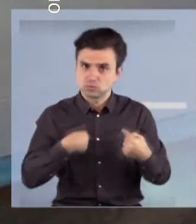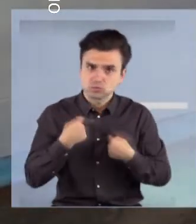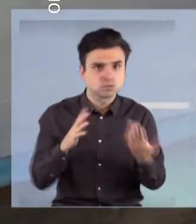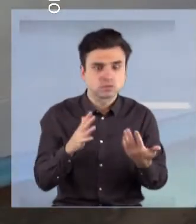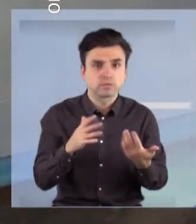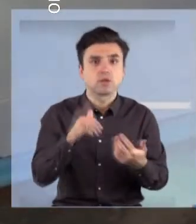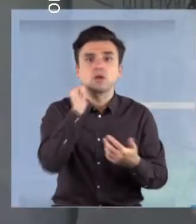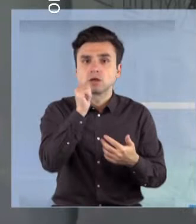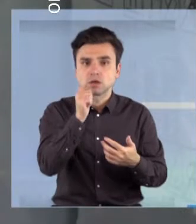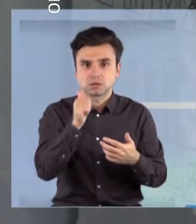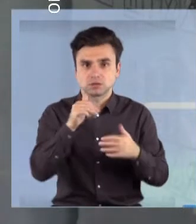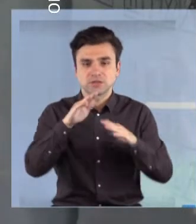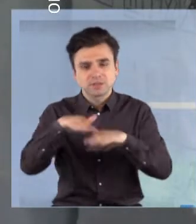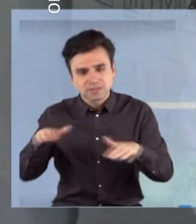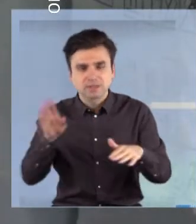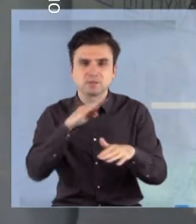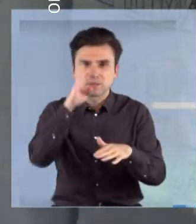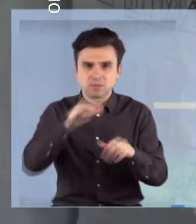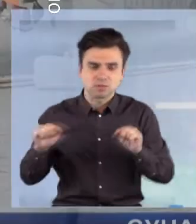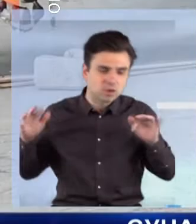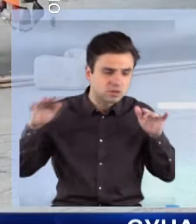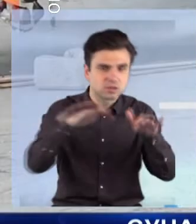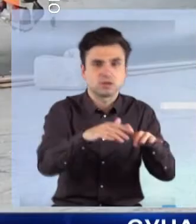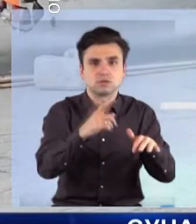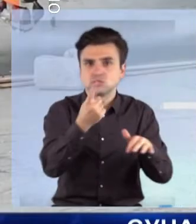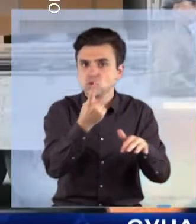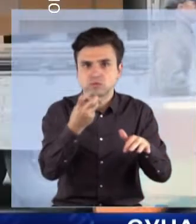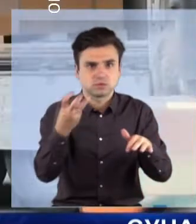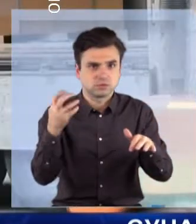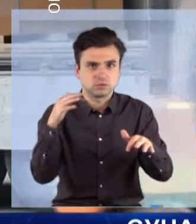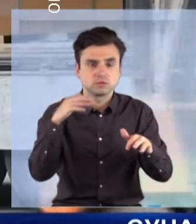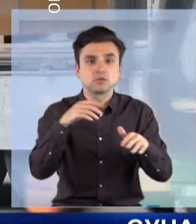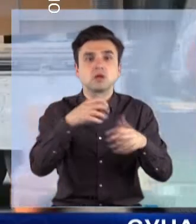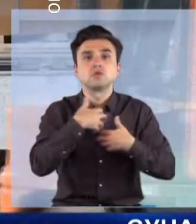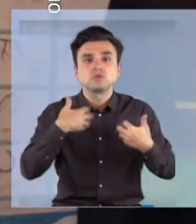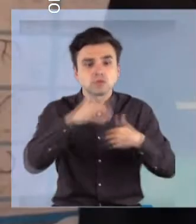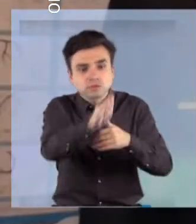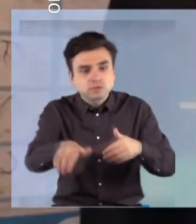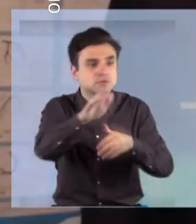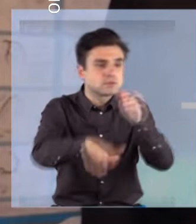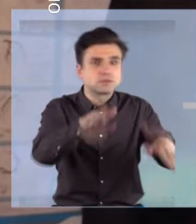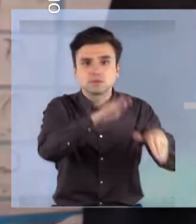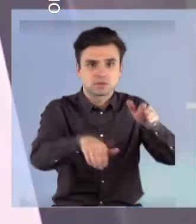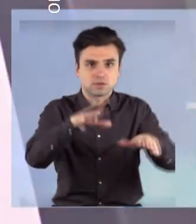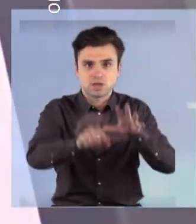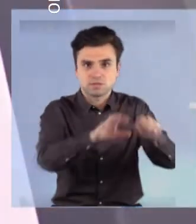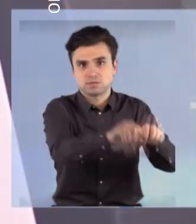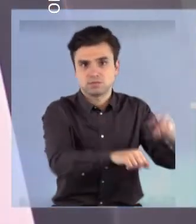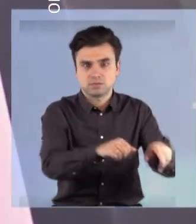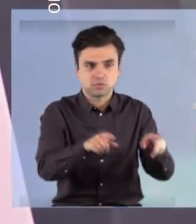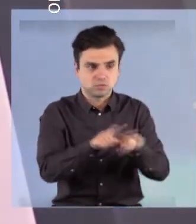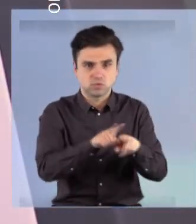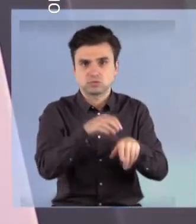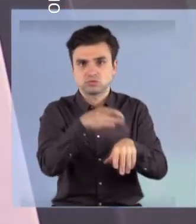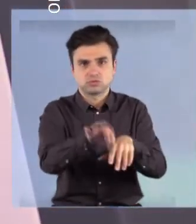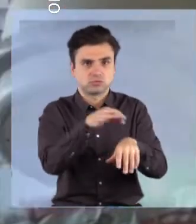пральні Криворізької інфекційної лікарні приїхали нові пральні машинки, а у тисячці вже готуються до встановлення сучасного ангіографа для складних операцій